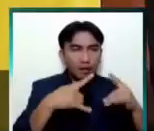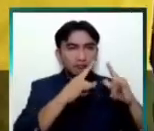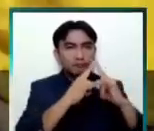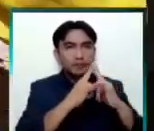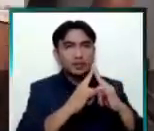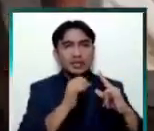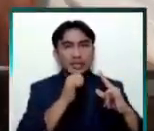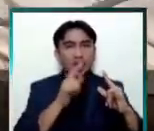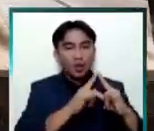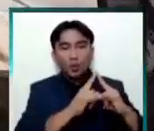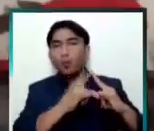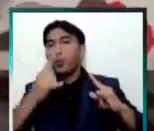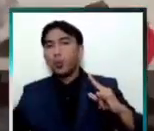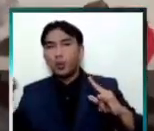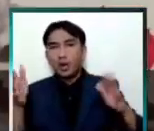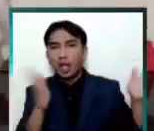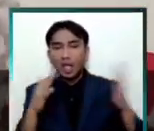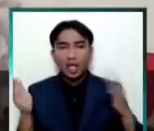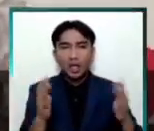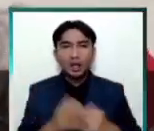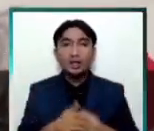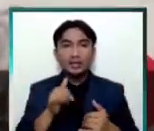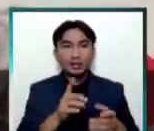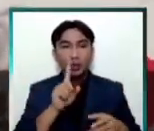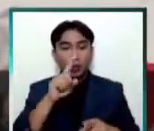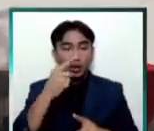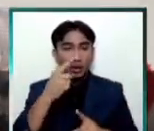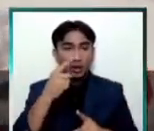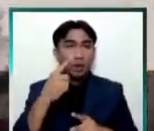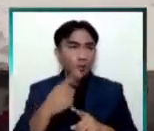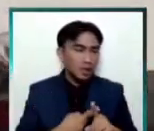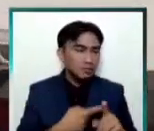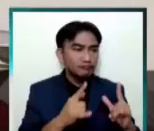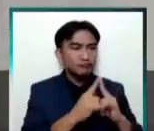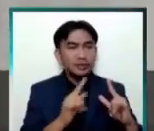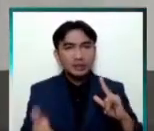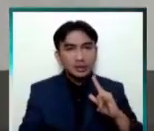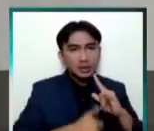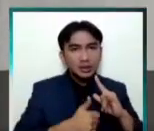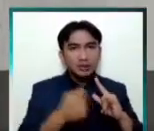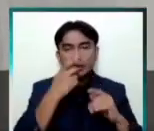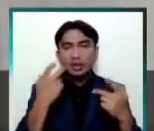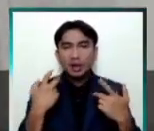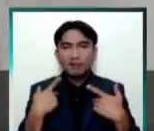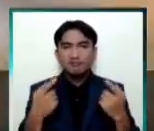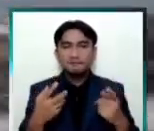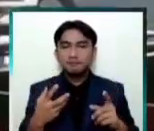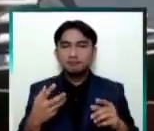hangin. Isang buwan na silang nasa evacuation center dahil sa banta ng pagguho ng lupa sa kanilang mga